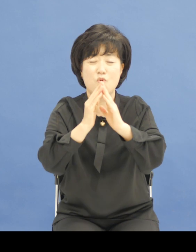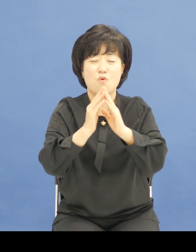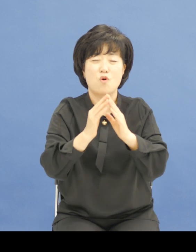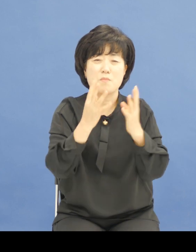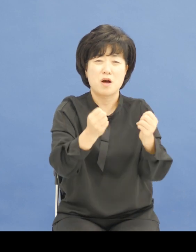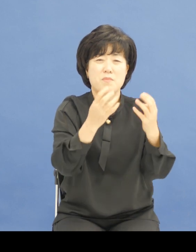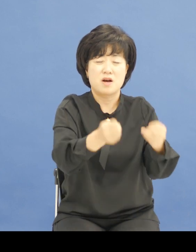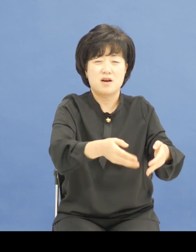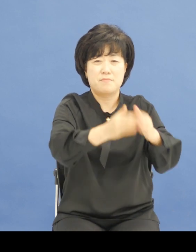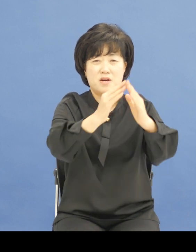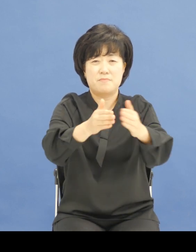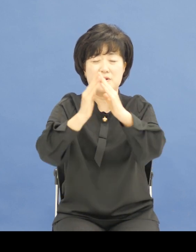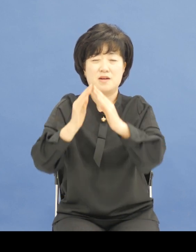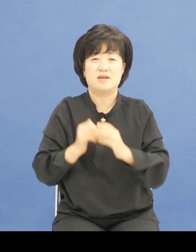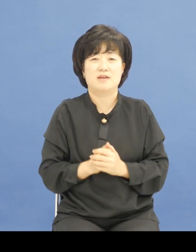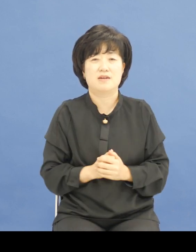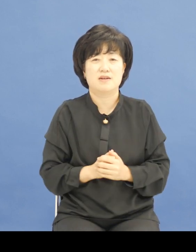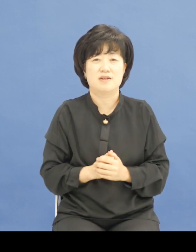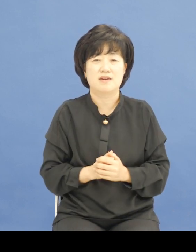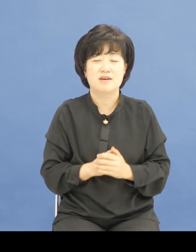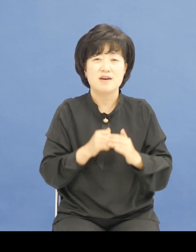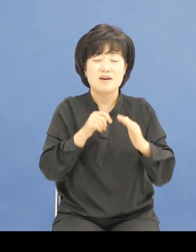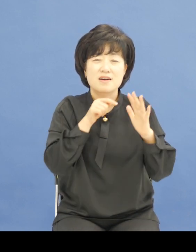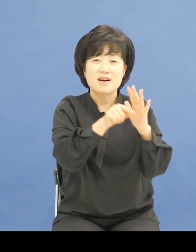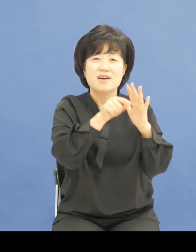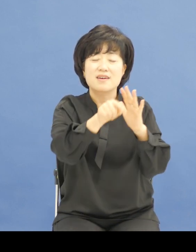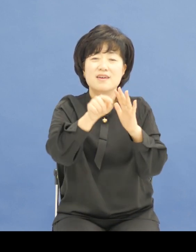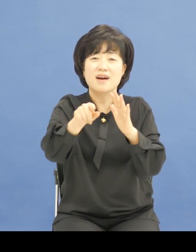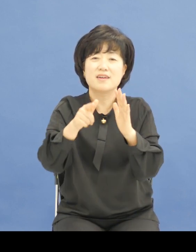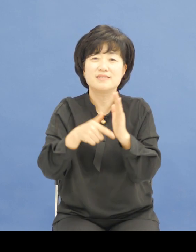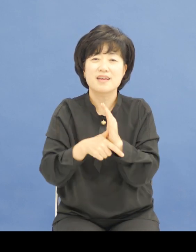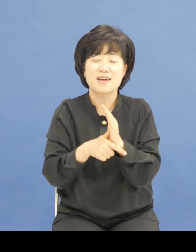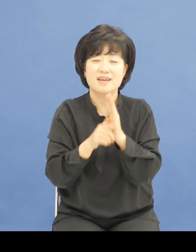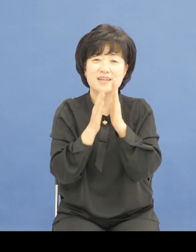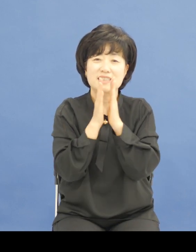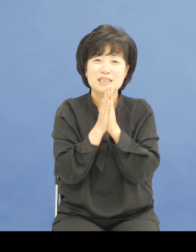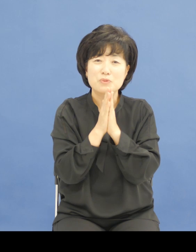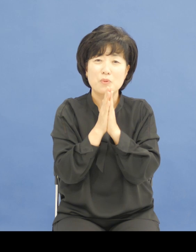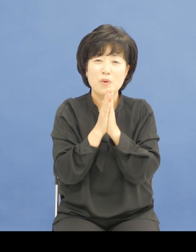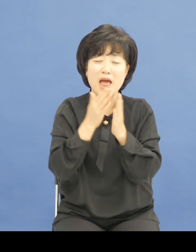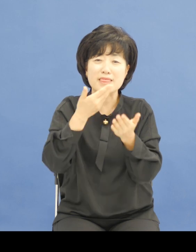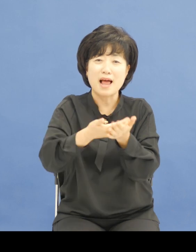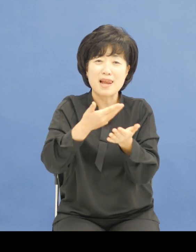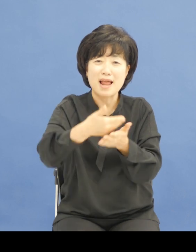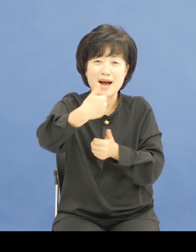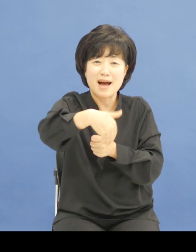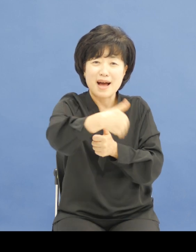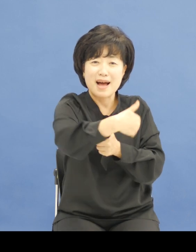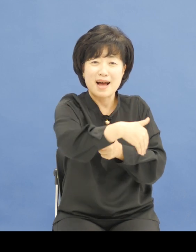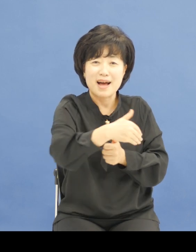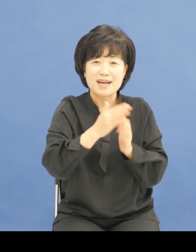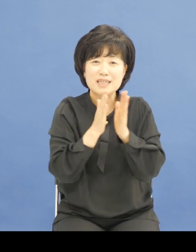기도 요청이 좀 많이 있을 거 아니에요? 기도해달라고 했다면 그렇죠. 기도의 능력을 체험하실 때가 많을 것 같아요.